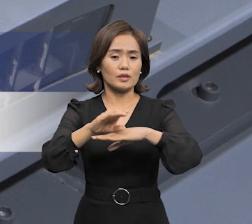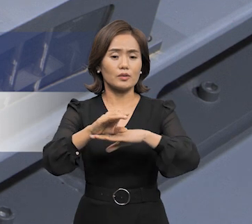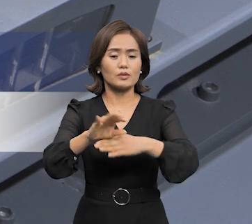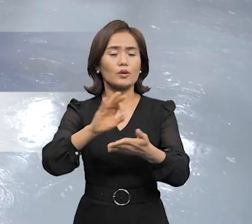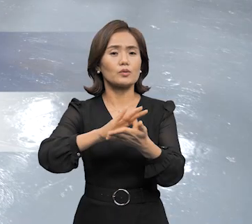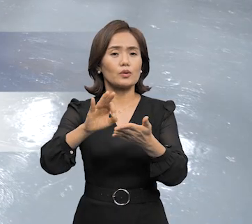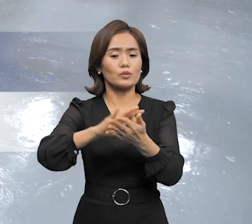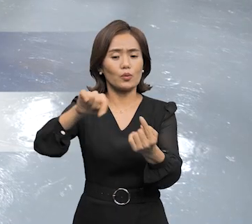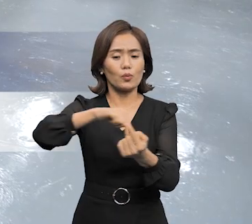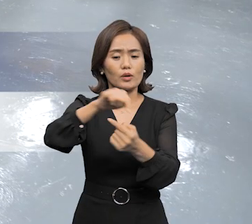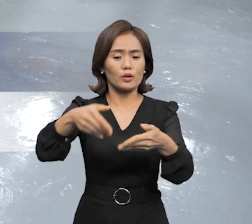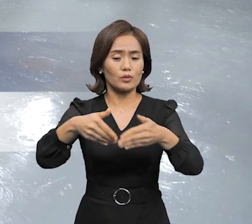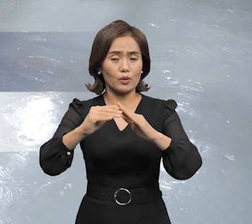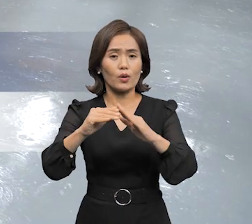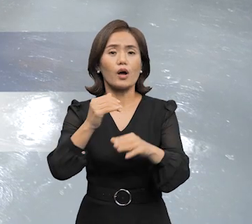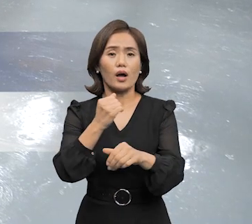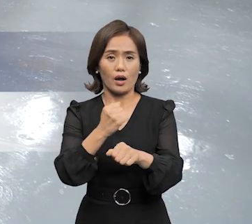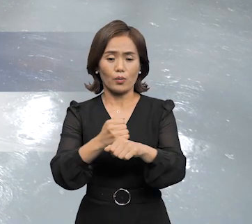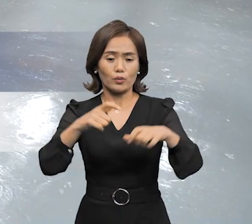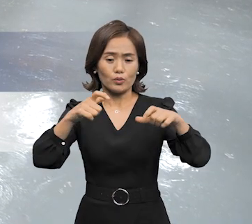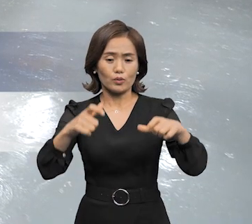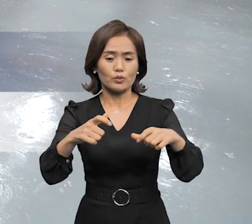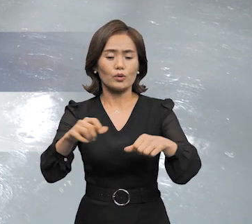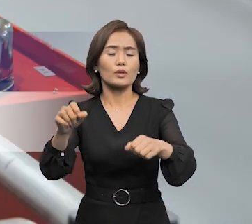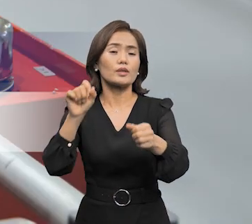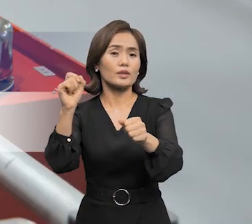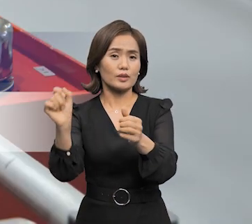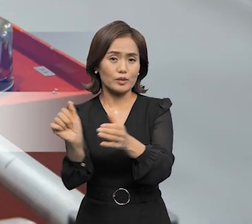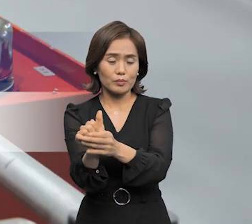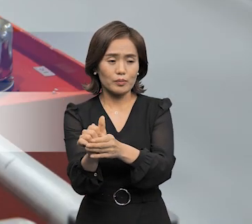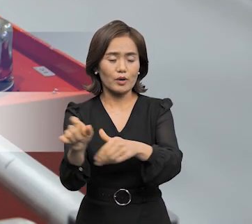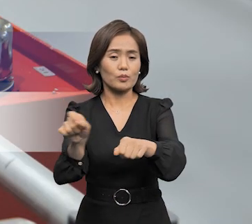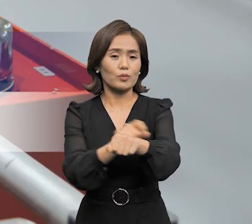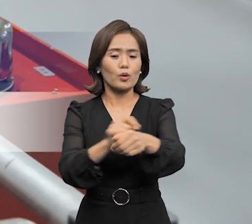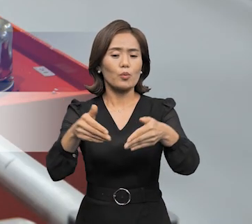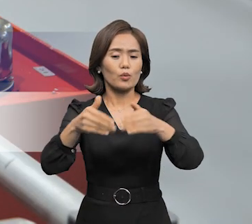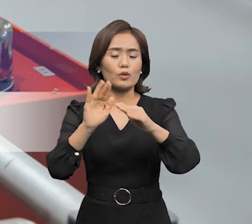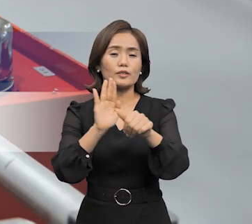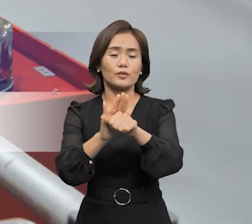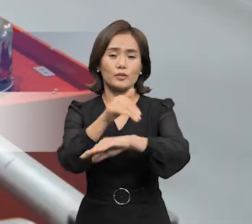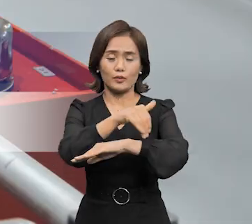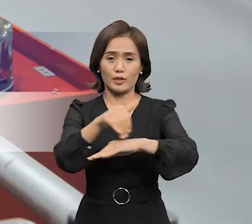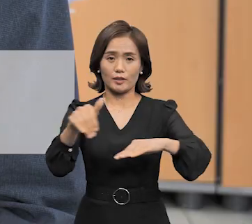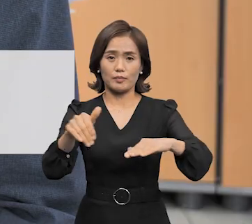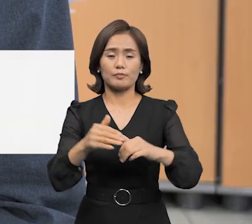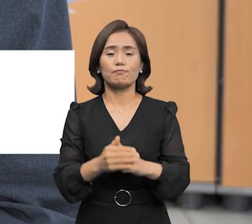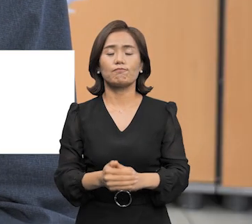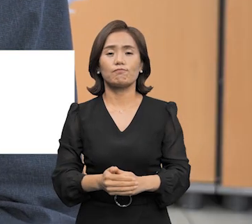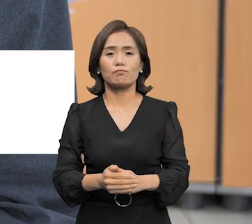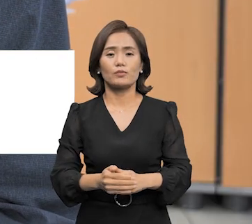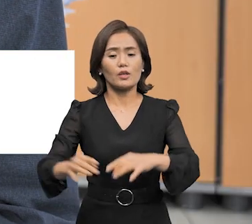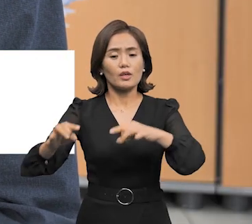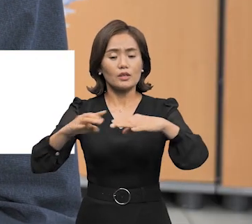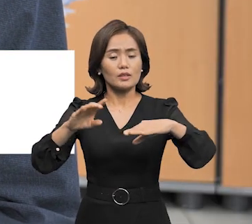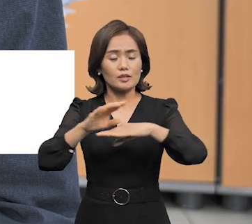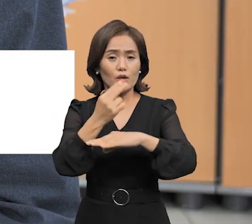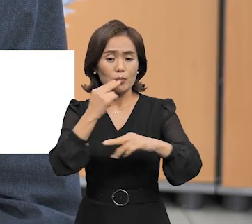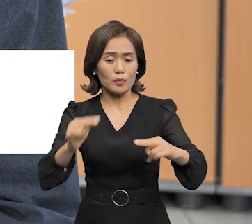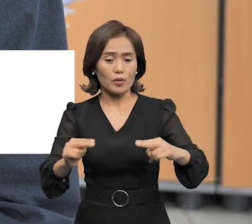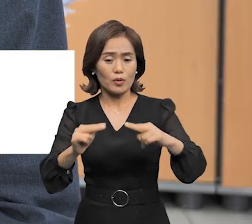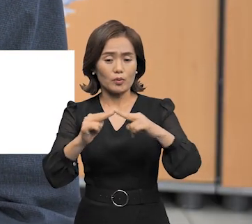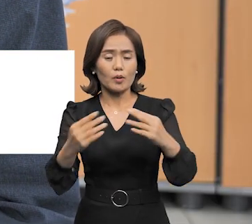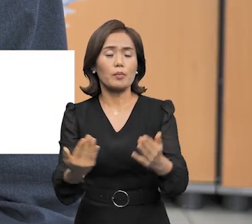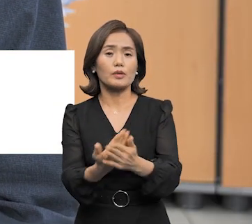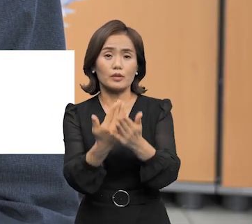상용화 생태계를 구축하고 지역에서 고유 모델을 생산할 수 있도록 지원할 예정입니다. 전기차 배터리 고도화를